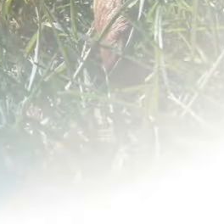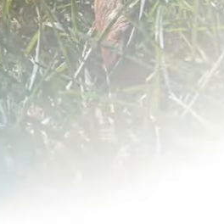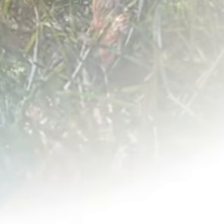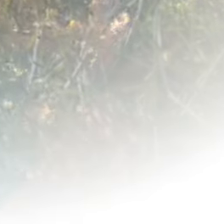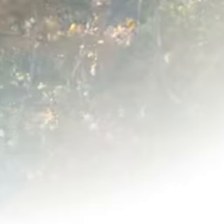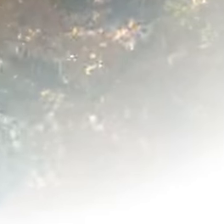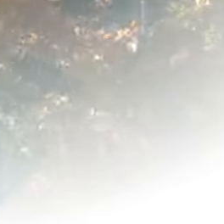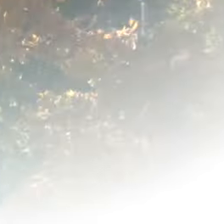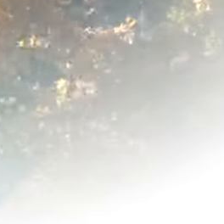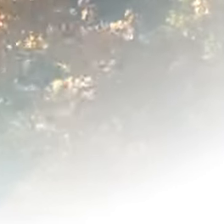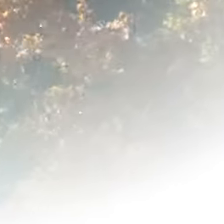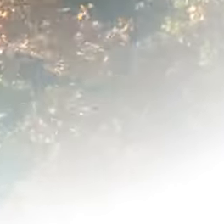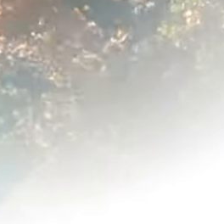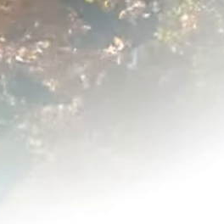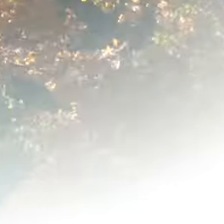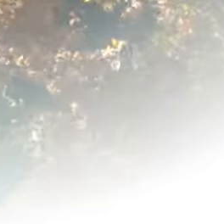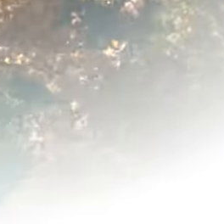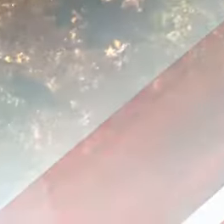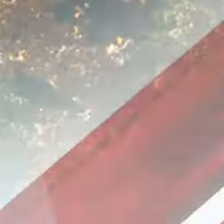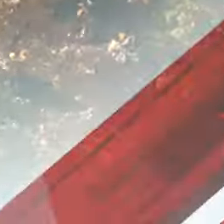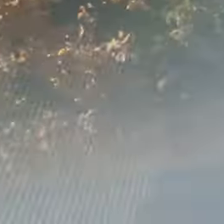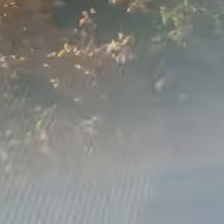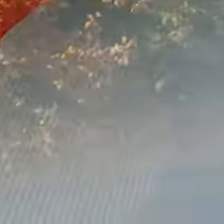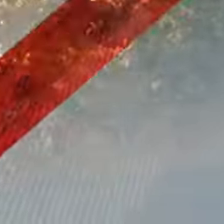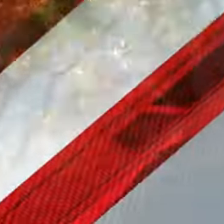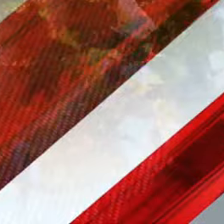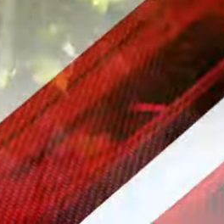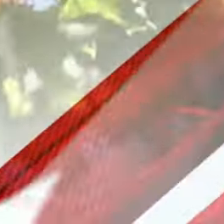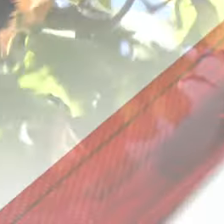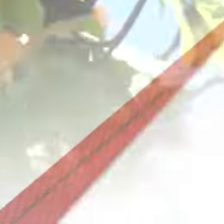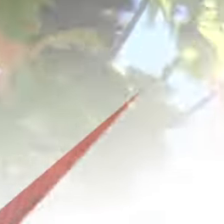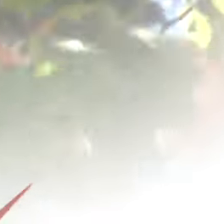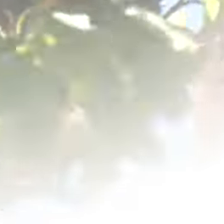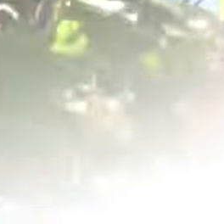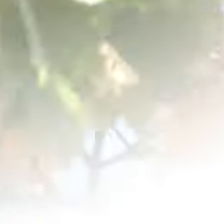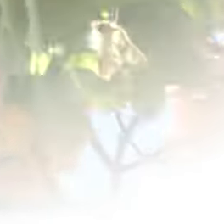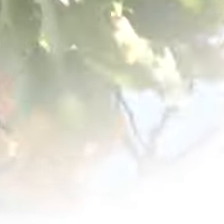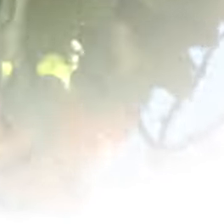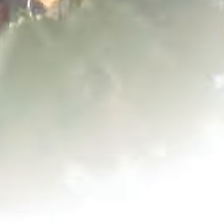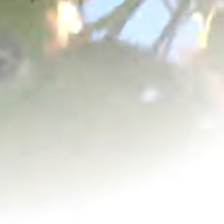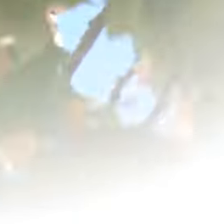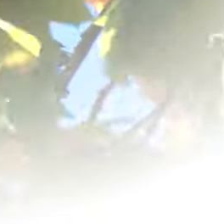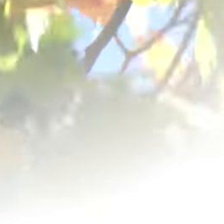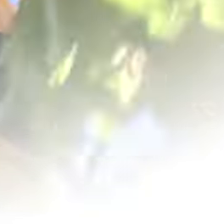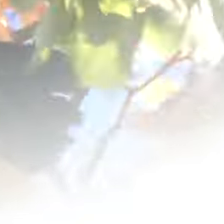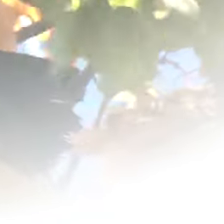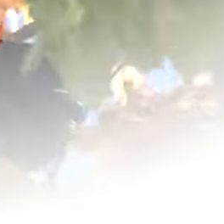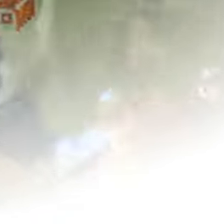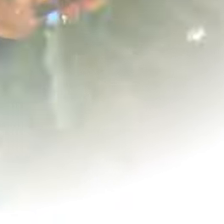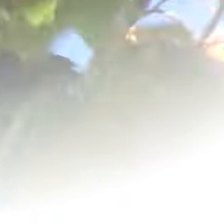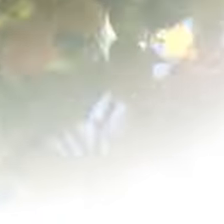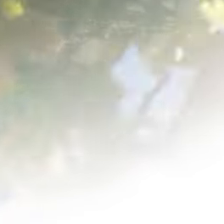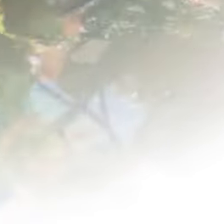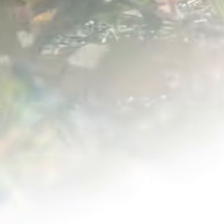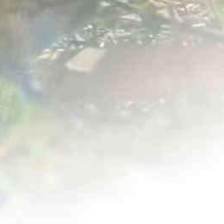Па месяцовым календары малады месяц, а дакладней 14 лістапада у 15 гадзін